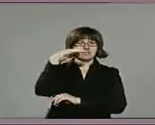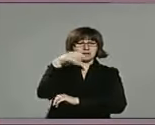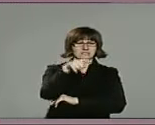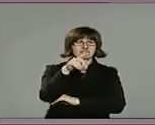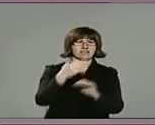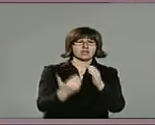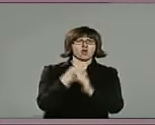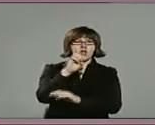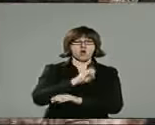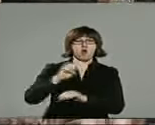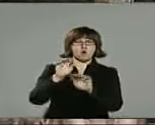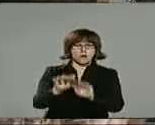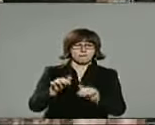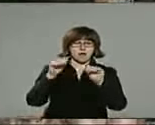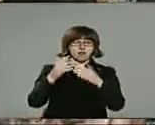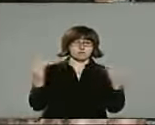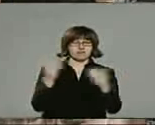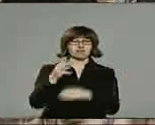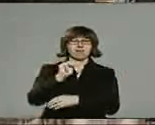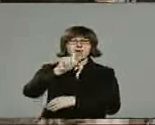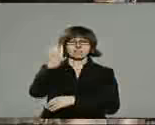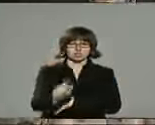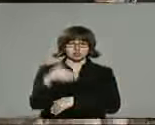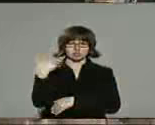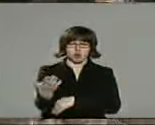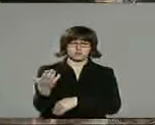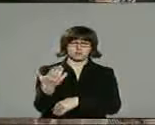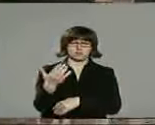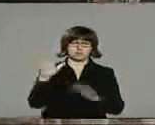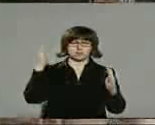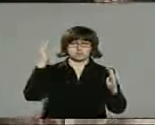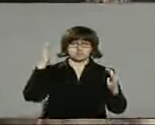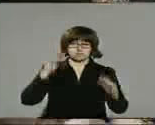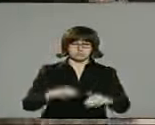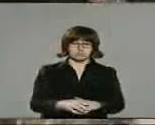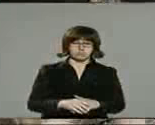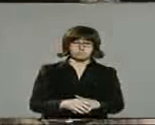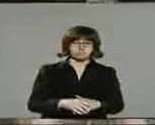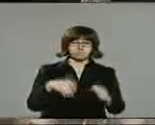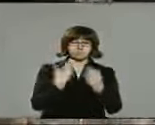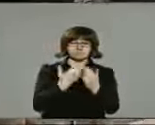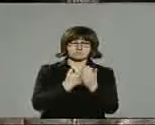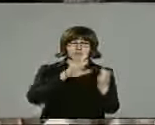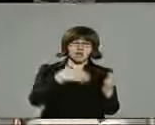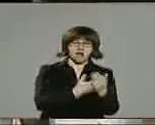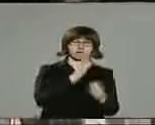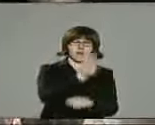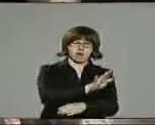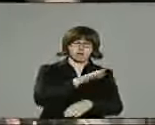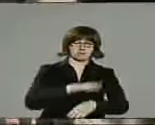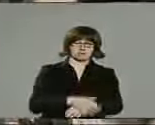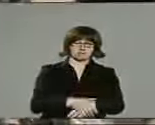dieses neuen europäischen Parlaments muss Martin Schulz werden, liebe Genossinnen und Genossen. Das ist seine Aufgabe.